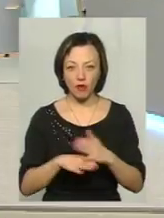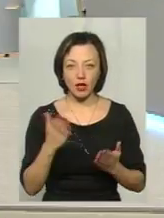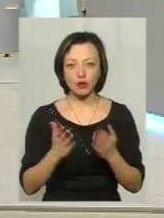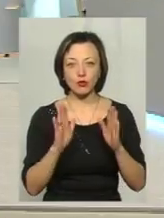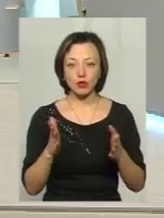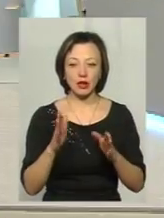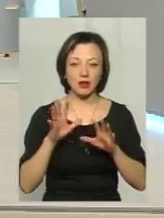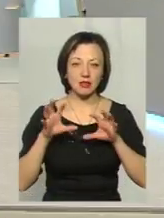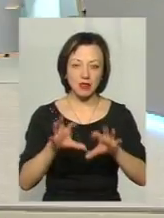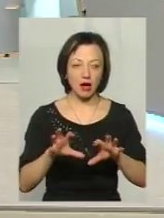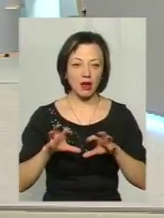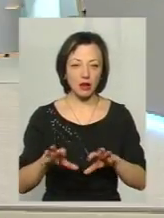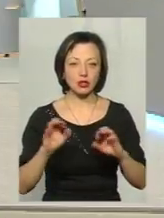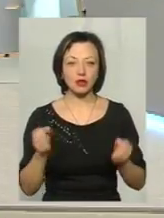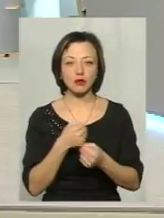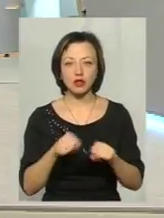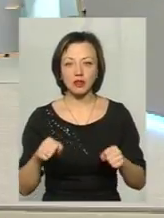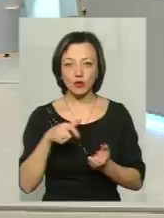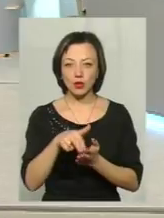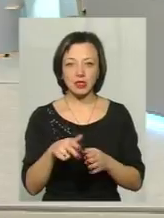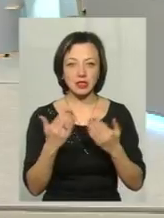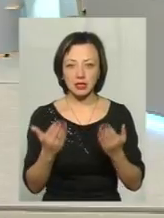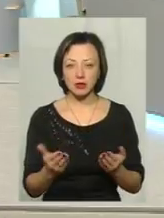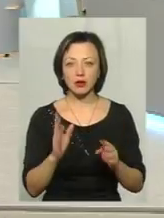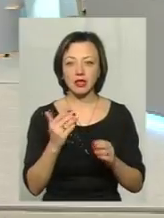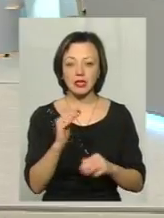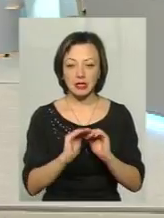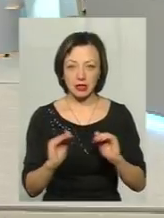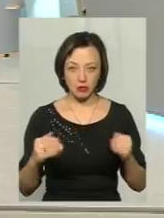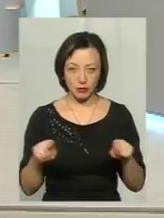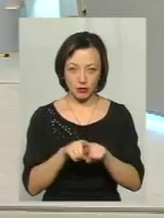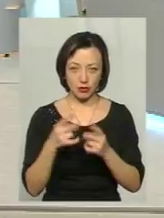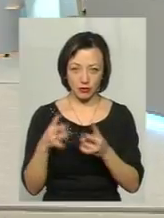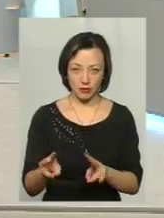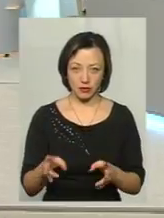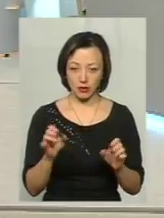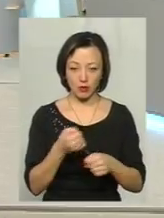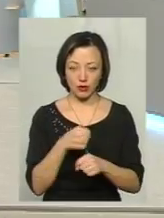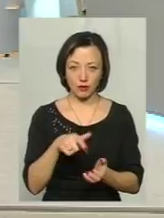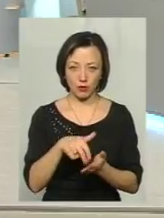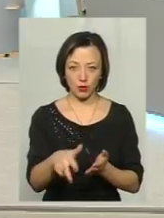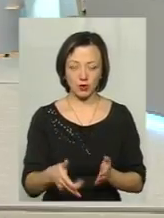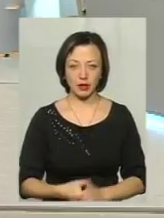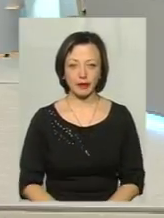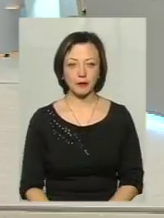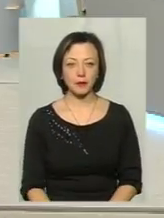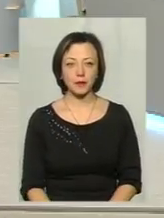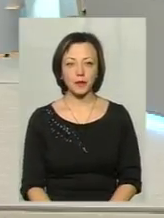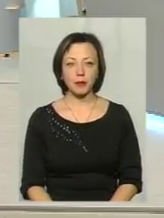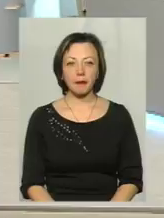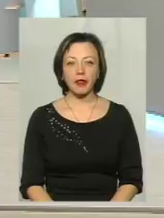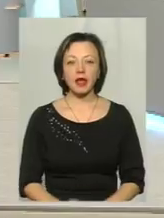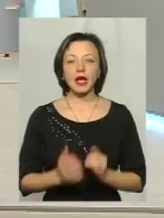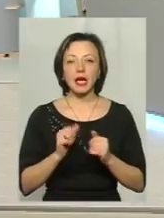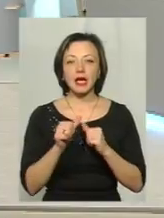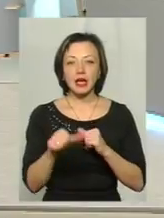воно буде захаращене, неможливо туди буде дойти. Це не тільки їм, а їхнім дітям неможливо буде туди дойти. Крім мешканців цього